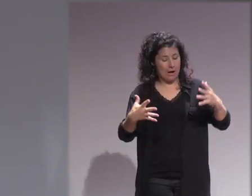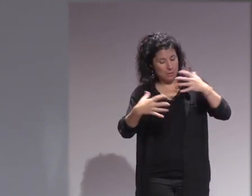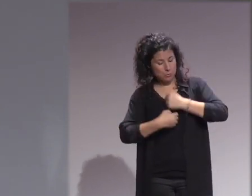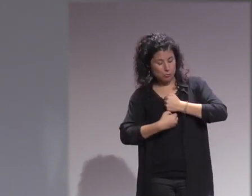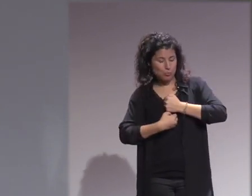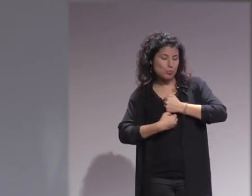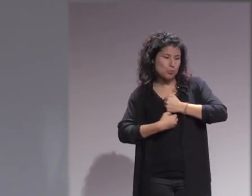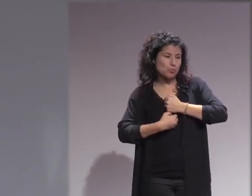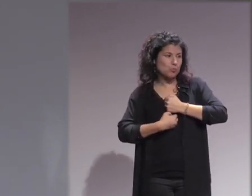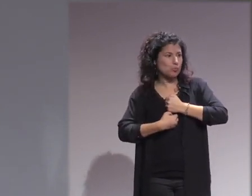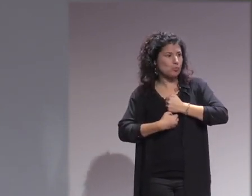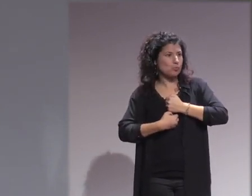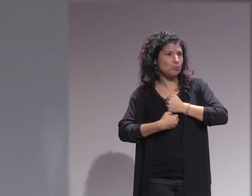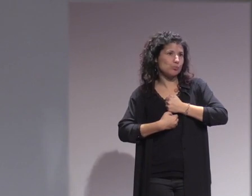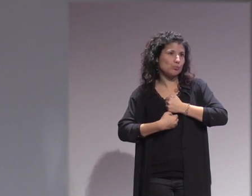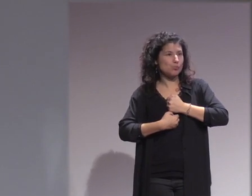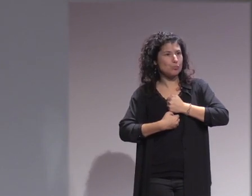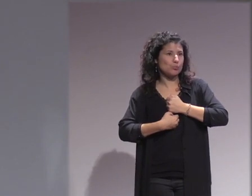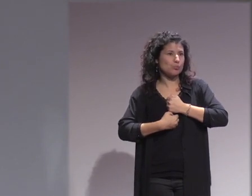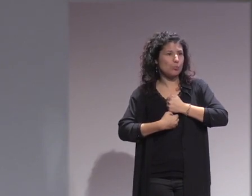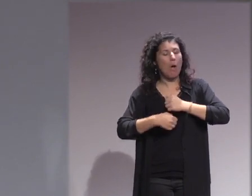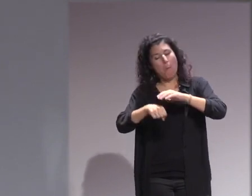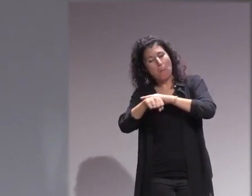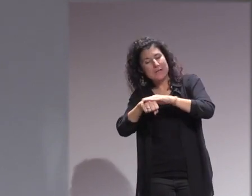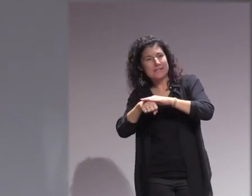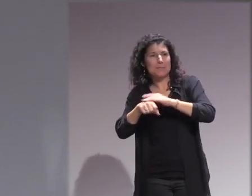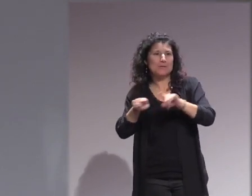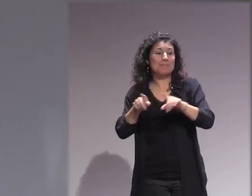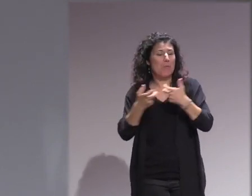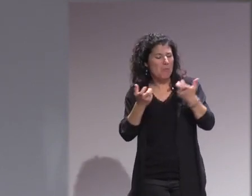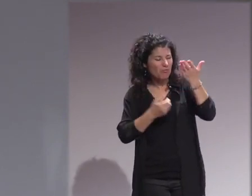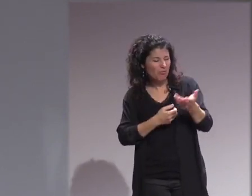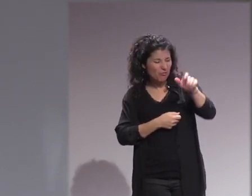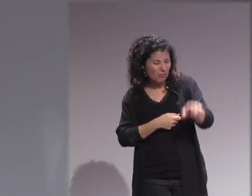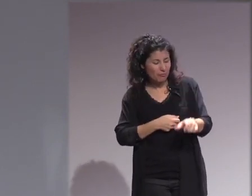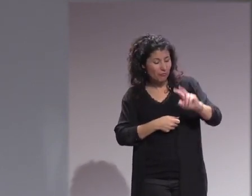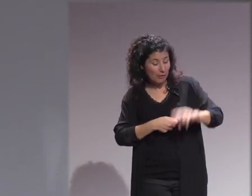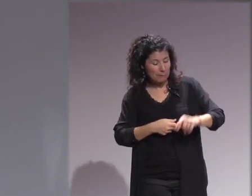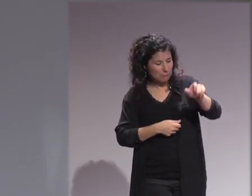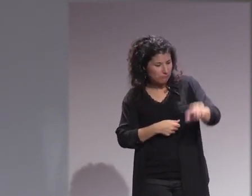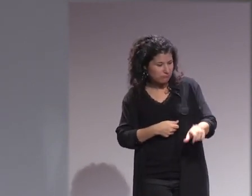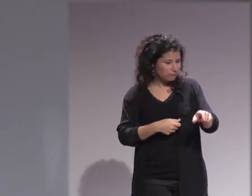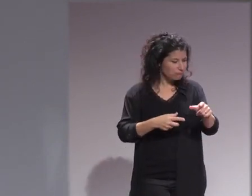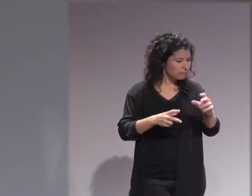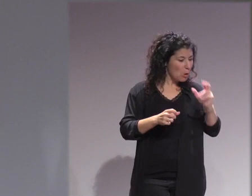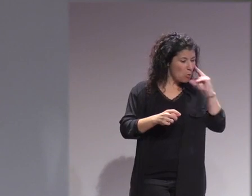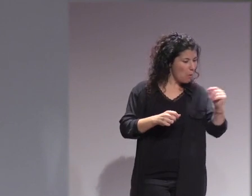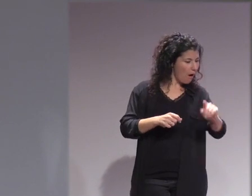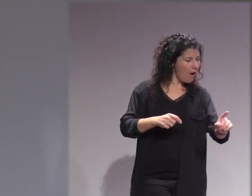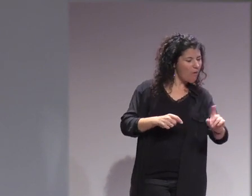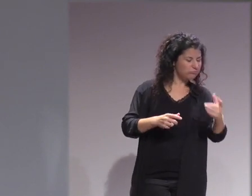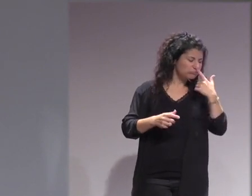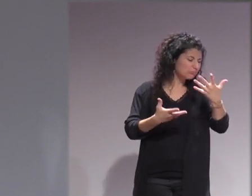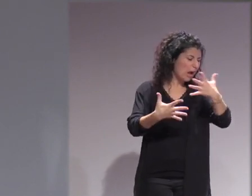politique, mais aussi une pratique où, en fait, ceux qui ne sont pas vraiment considérés comme des êtres humains sont les personnes adoptées, c'est cette idée qu'effectivement, on peut